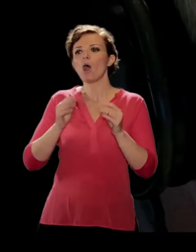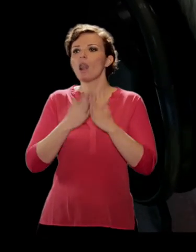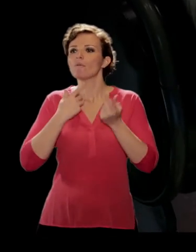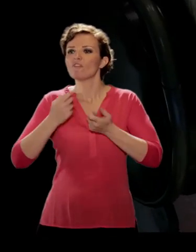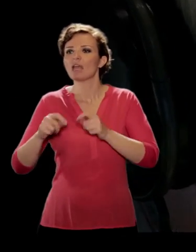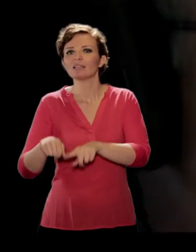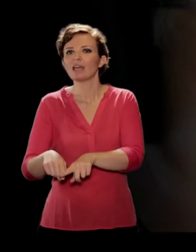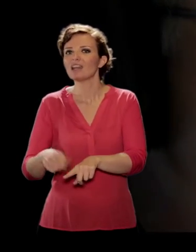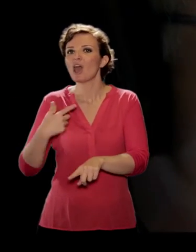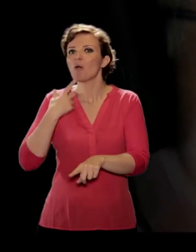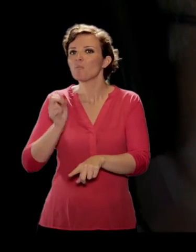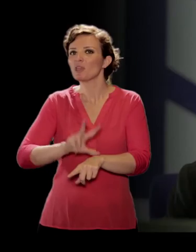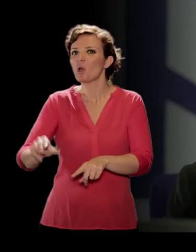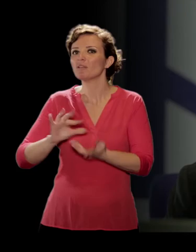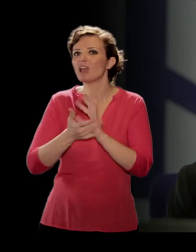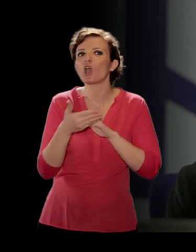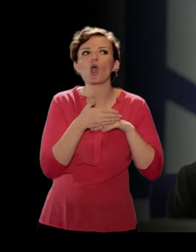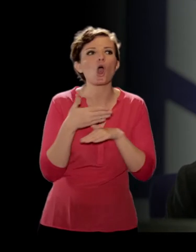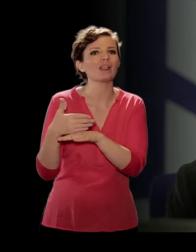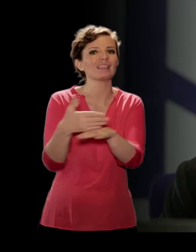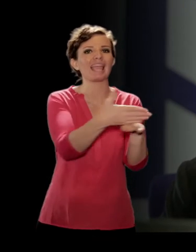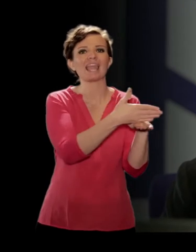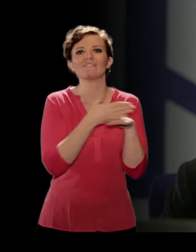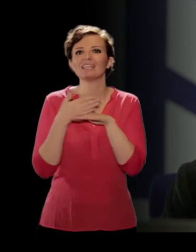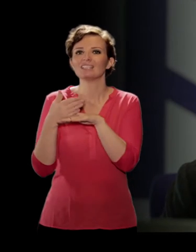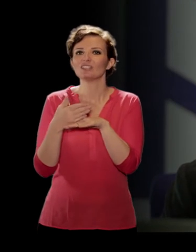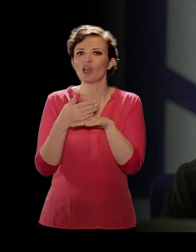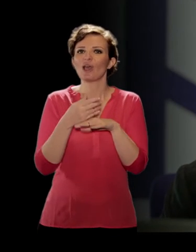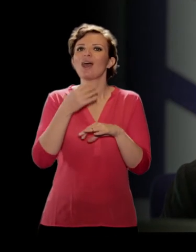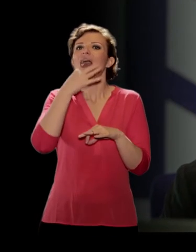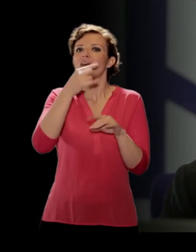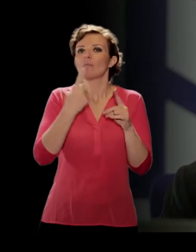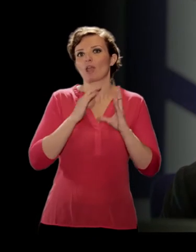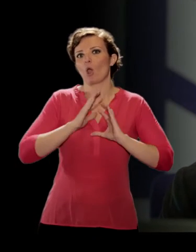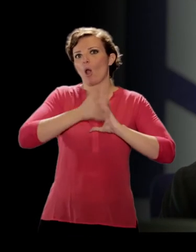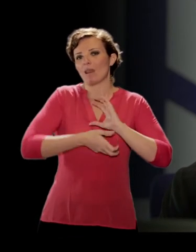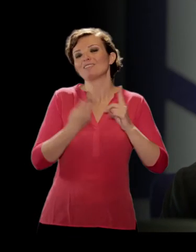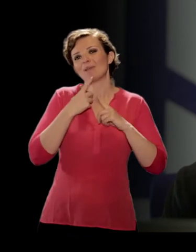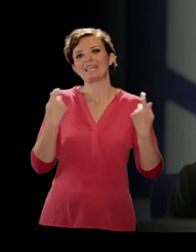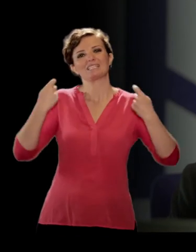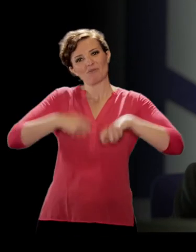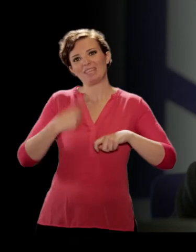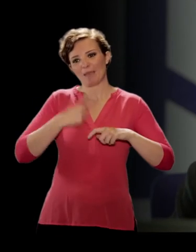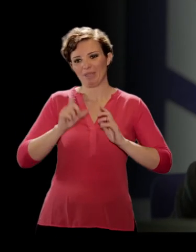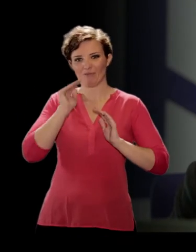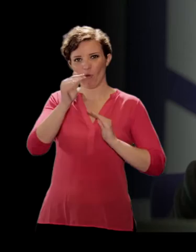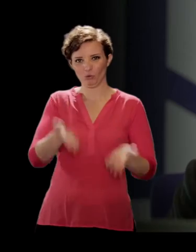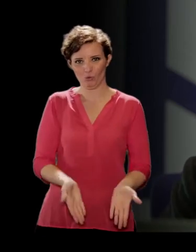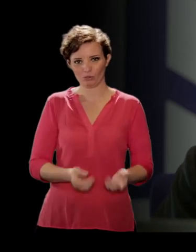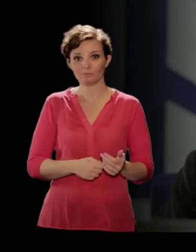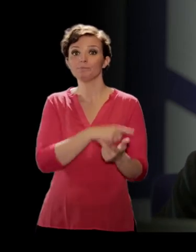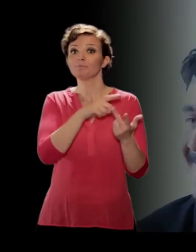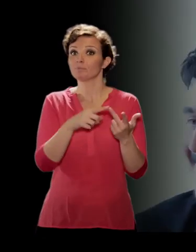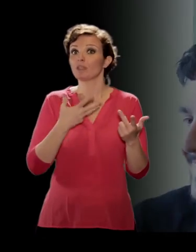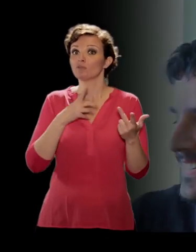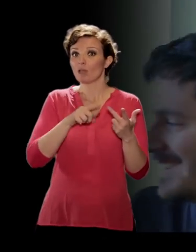video e così via. La condivisione delle risorse in uno schema molto complesso è una delle sfide per i prossimi anni. Poi però